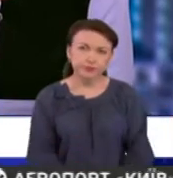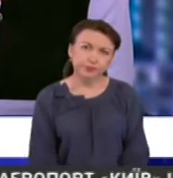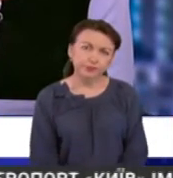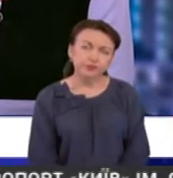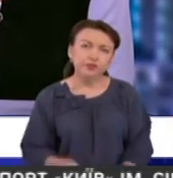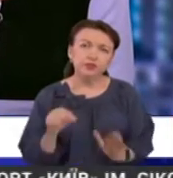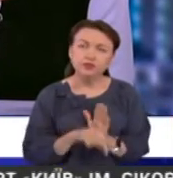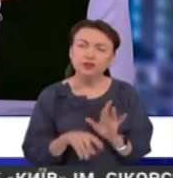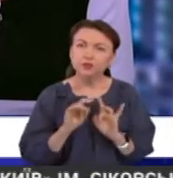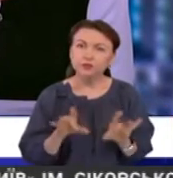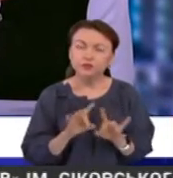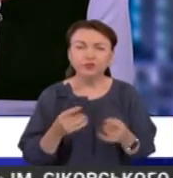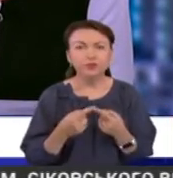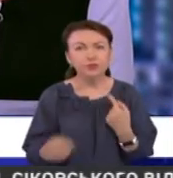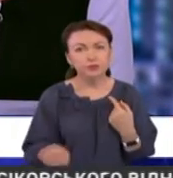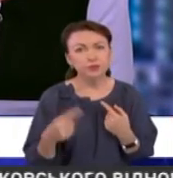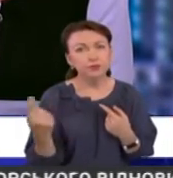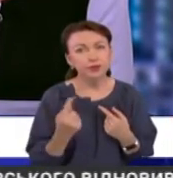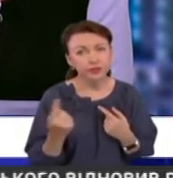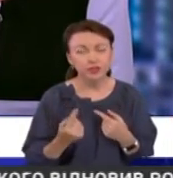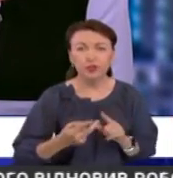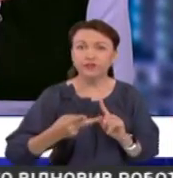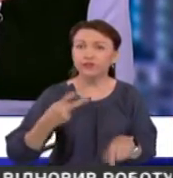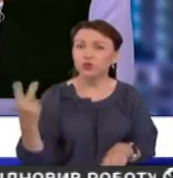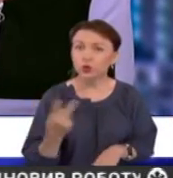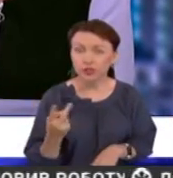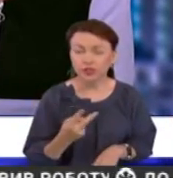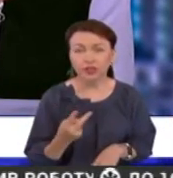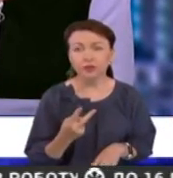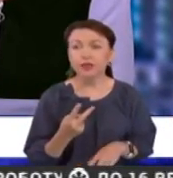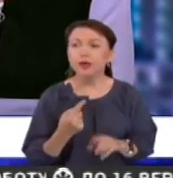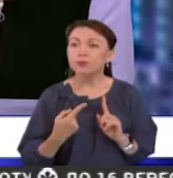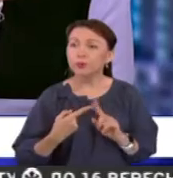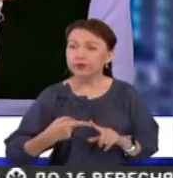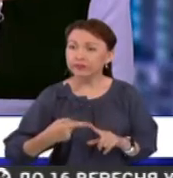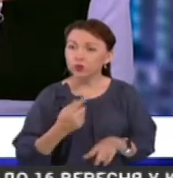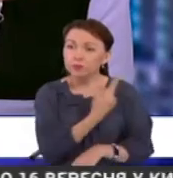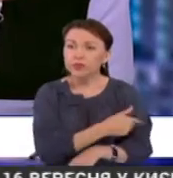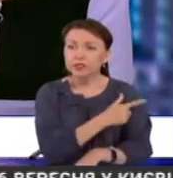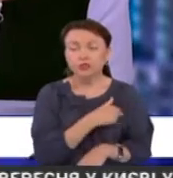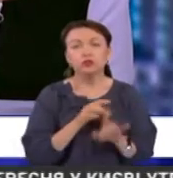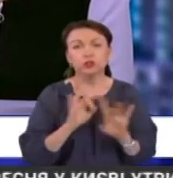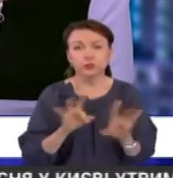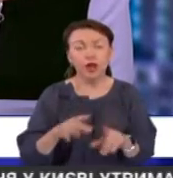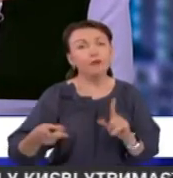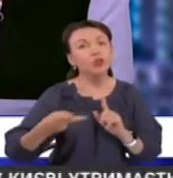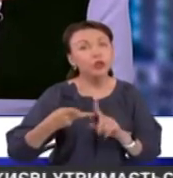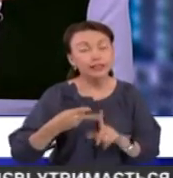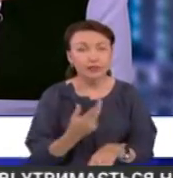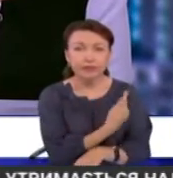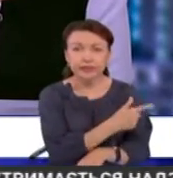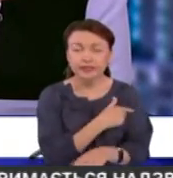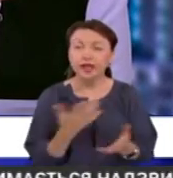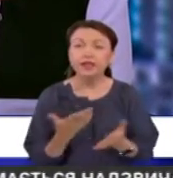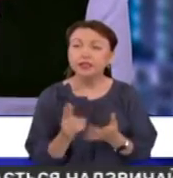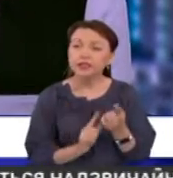розтлумачити людям все ж таки ту відмінність від первинної і вторинної, про первину ви вже розповіли, давайте ще про вторину, і які тут зміни